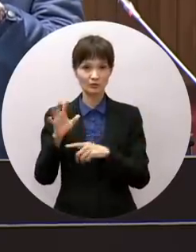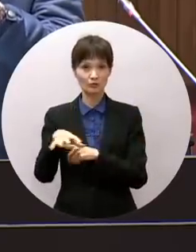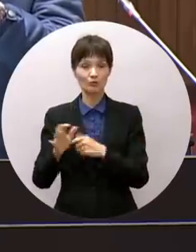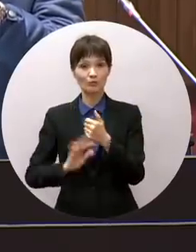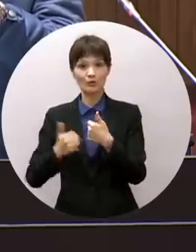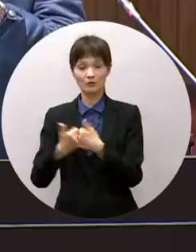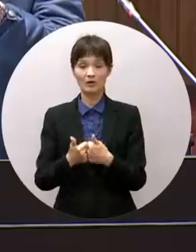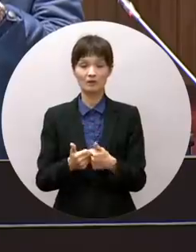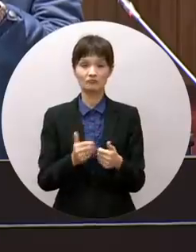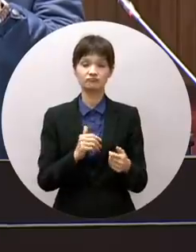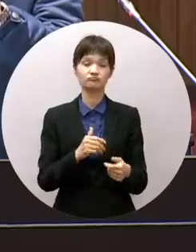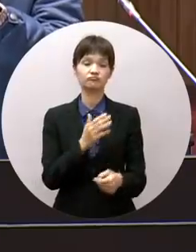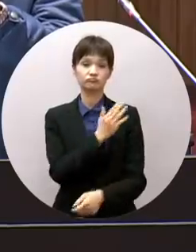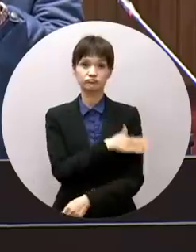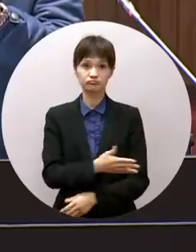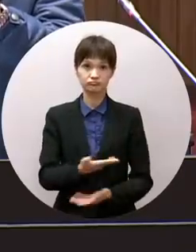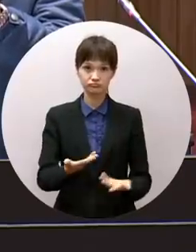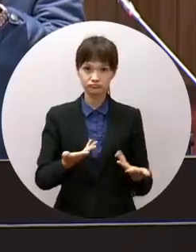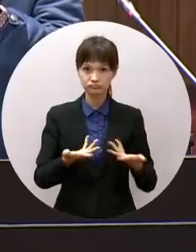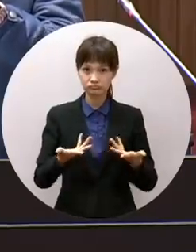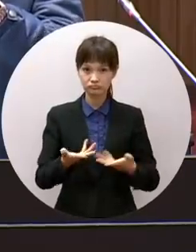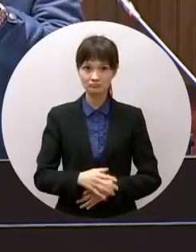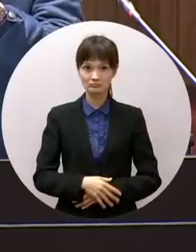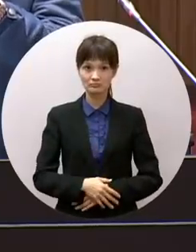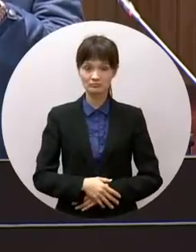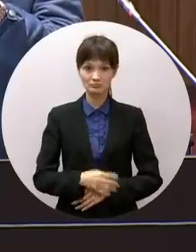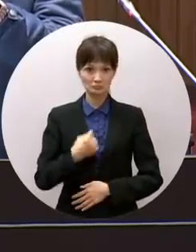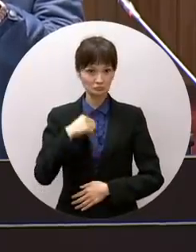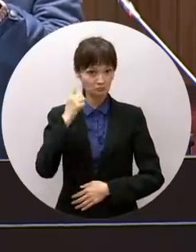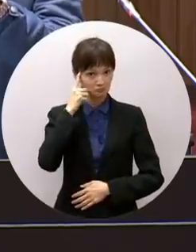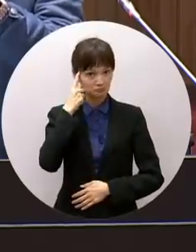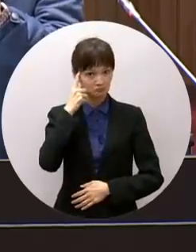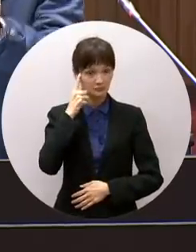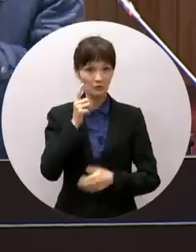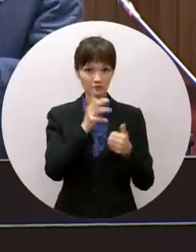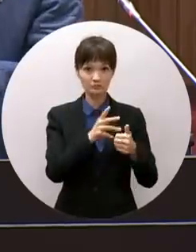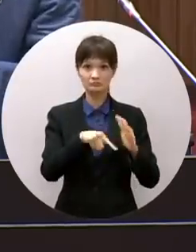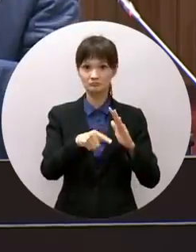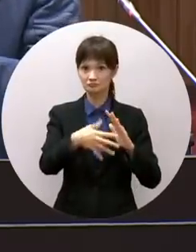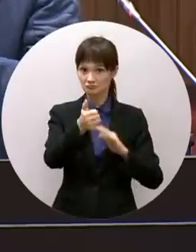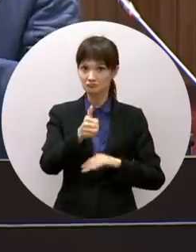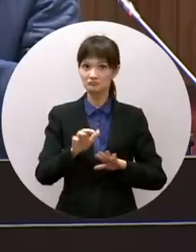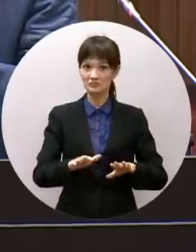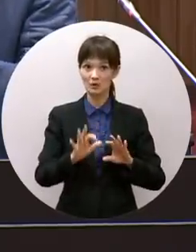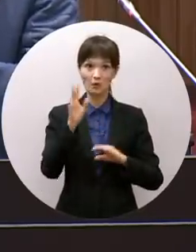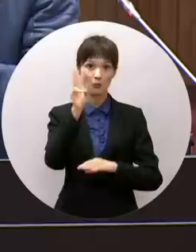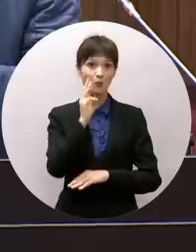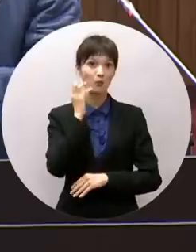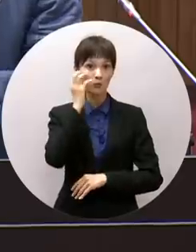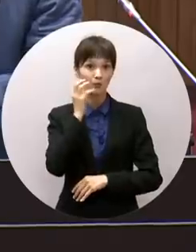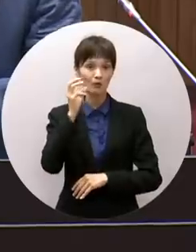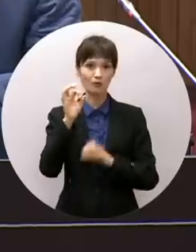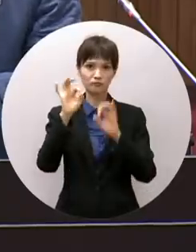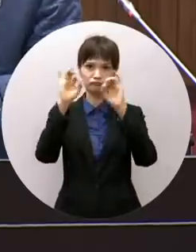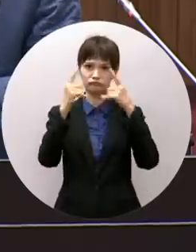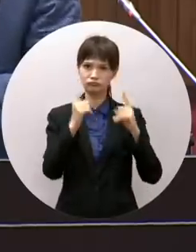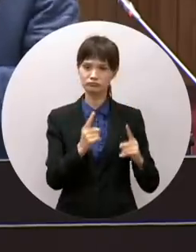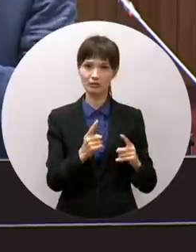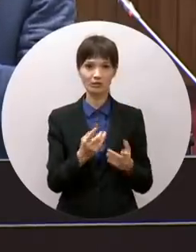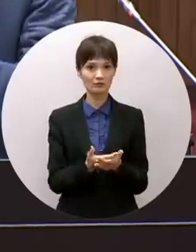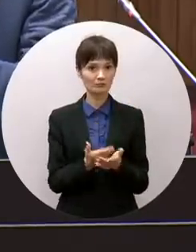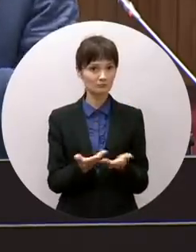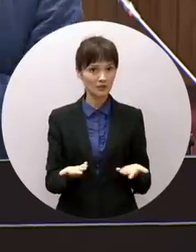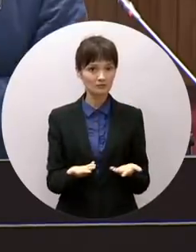的情况。我要请教院长，面临水果的价格的大幅下跌，要怎么处